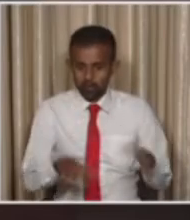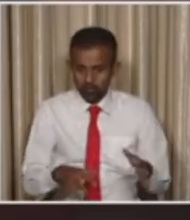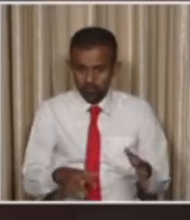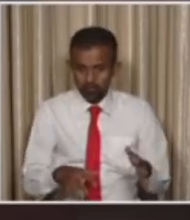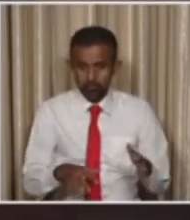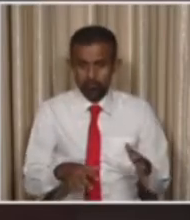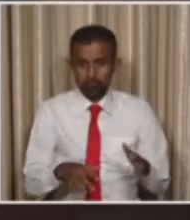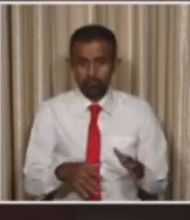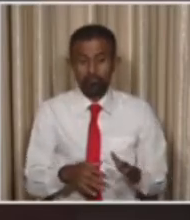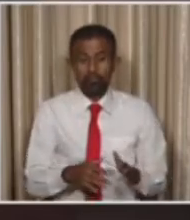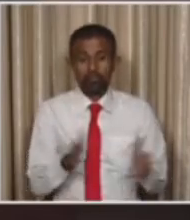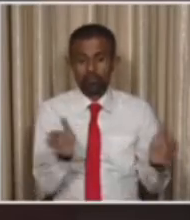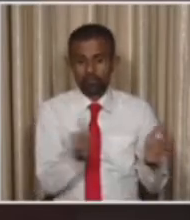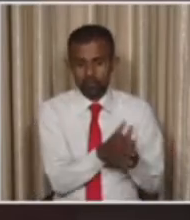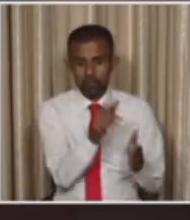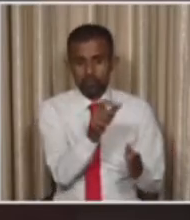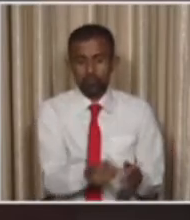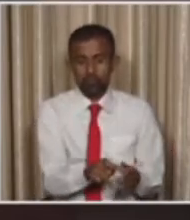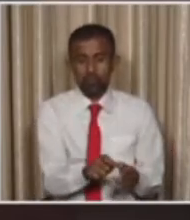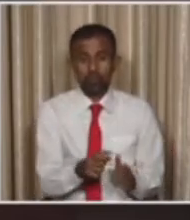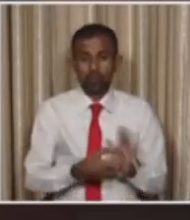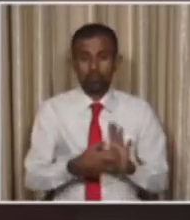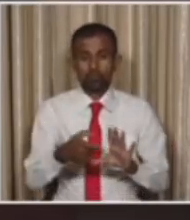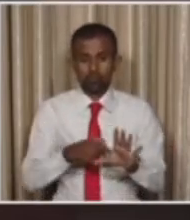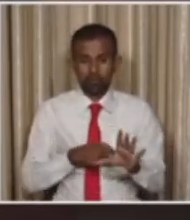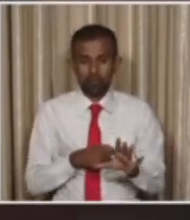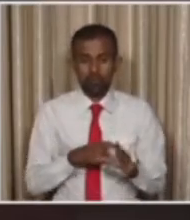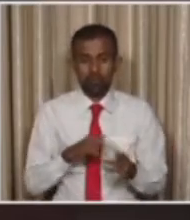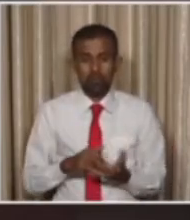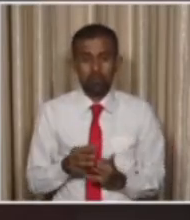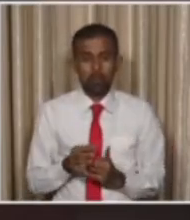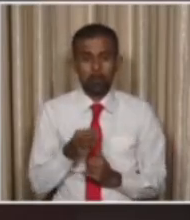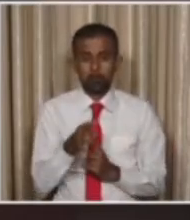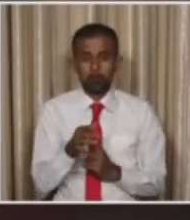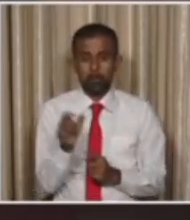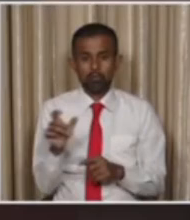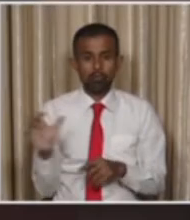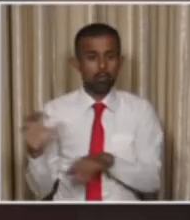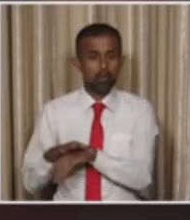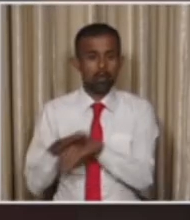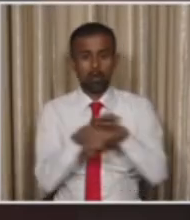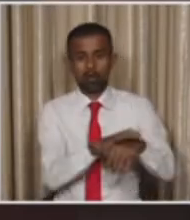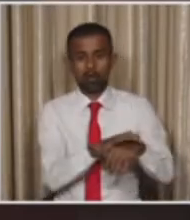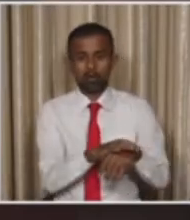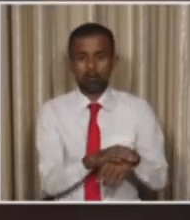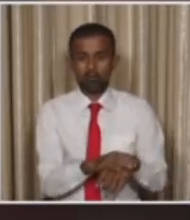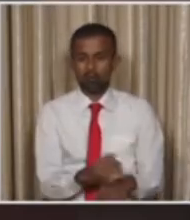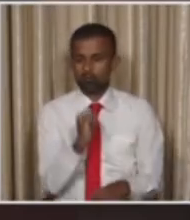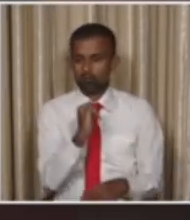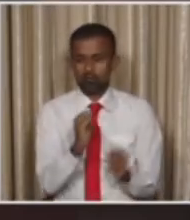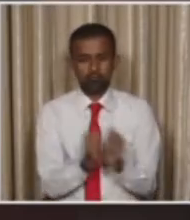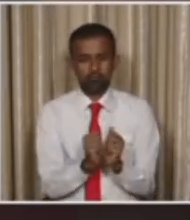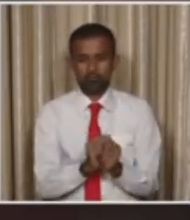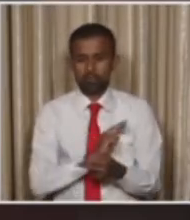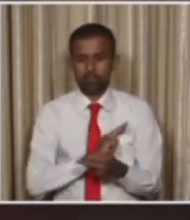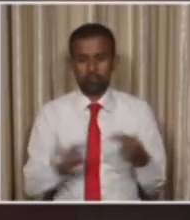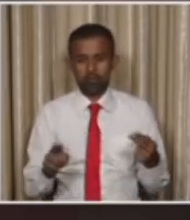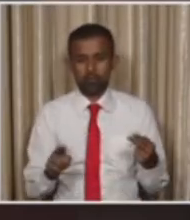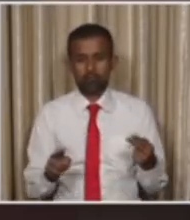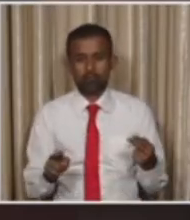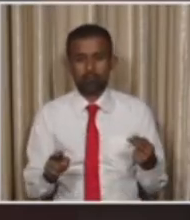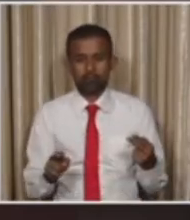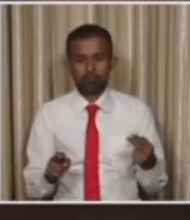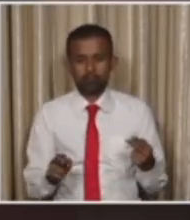පාස්කු ප්‍රහාරය ගහපුවම එක ළඟිනෙවුන් දැන් බලනවා කොහොමද සජබෙකෙක්ව මේකට මාට්ටු කරන්න කියලා. ඒ වගේ තුට්ටු දෙකේ වැඩනම් කරන්න එන්න එපා අපි කියනවා.